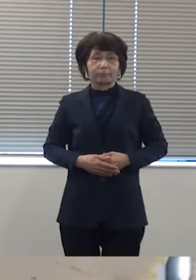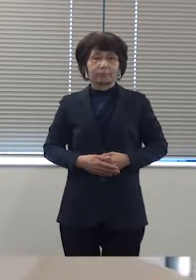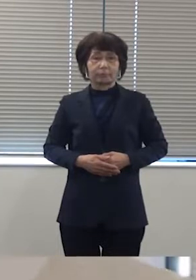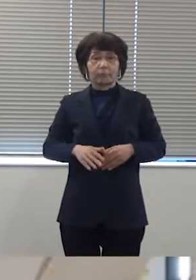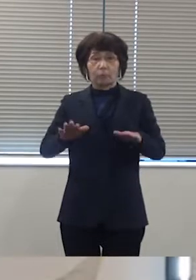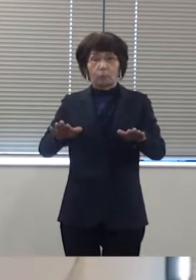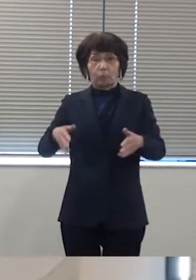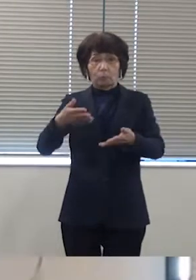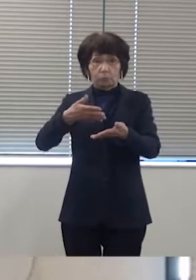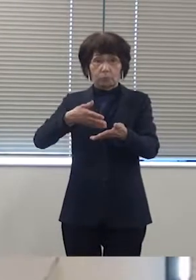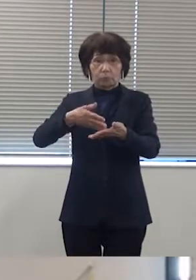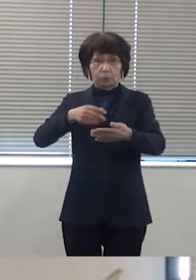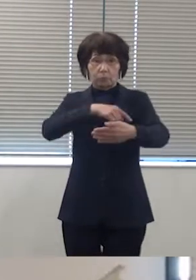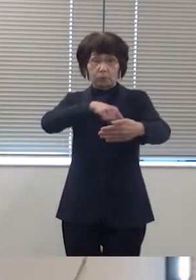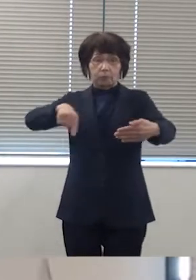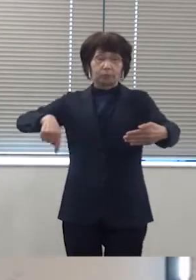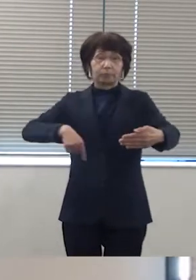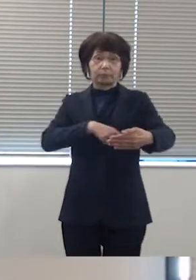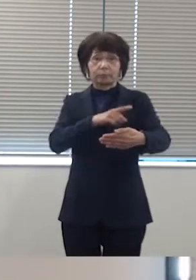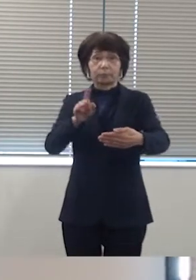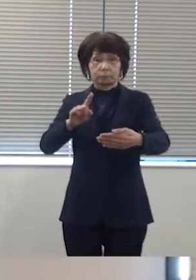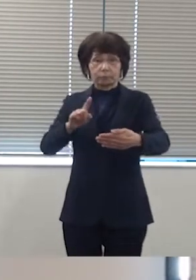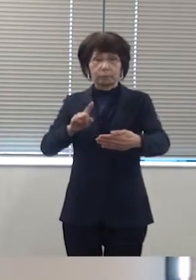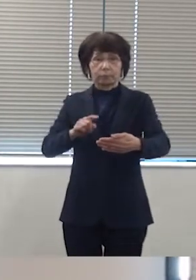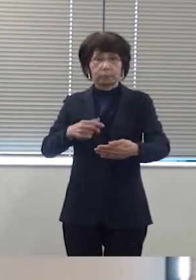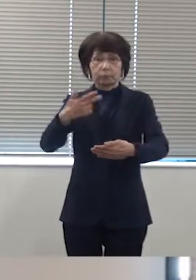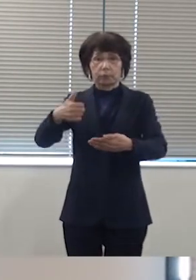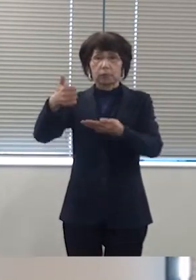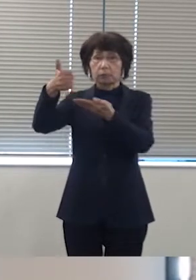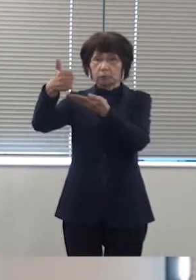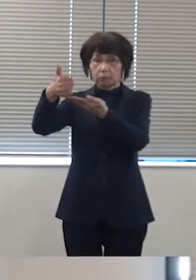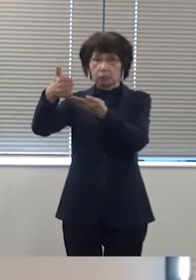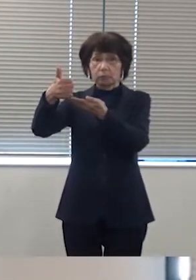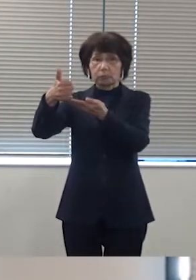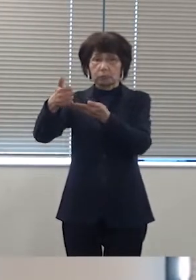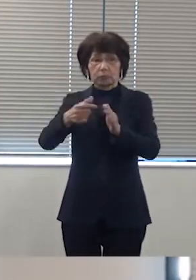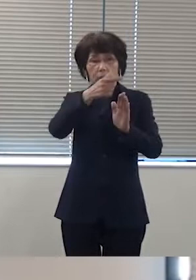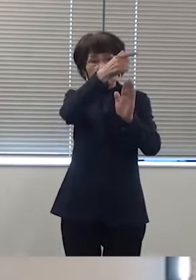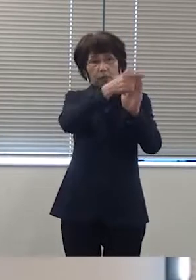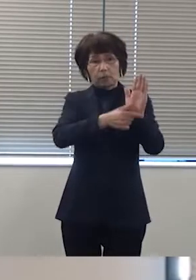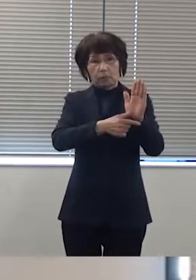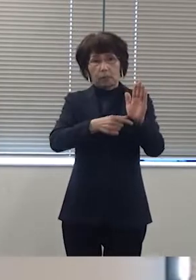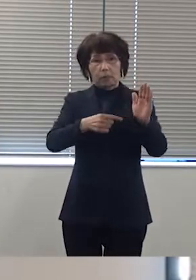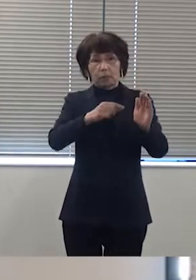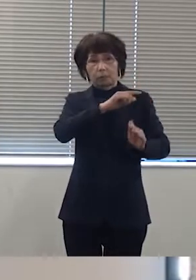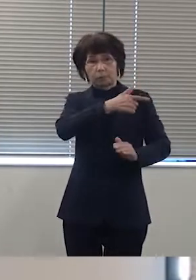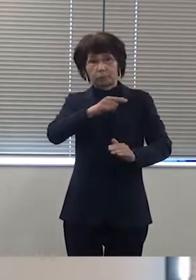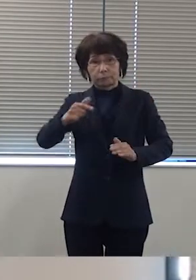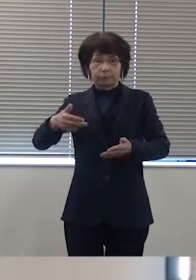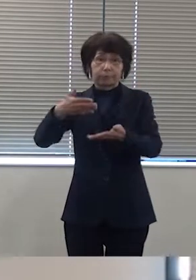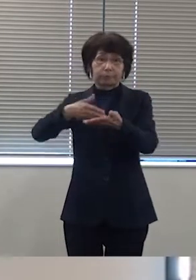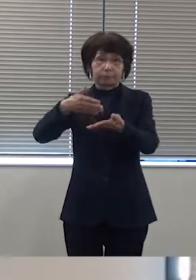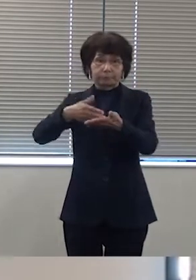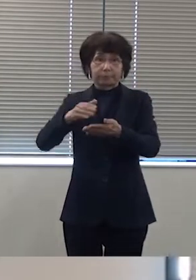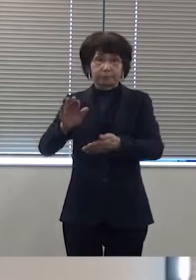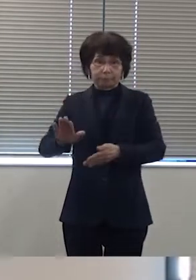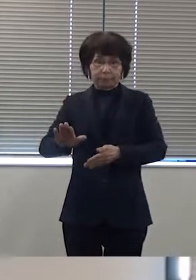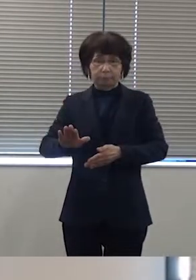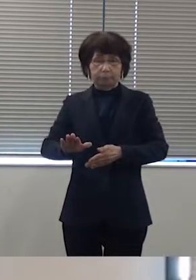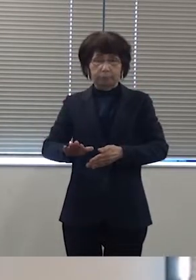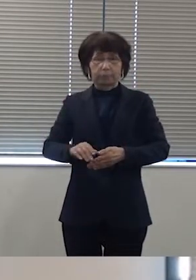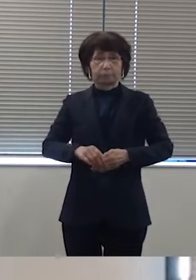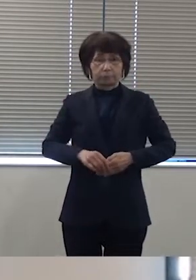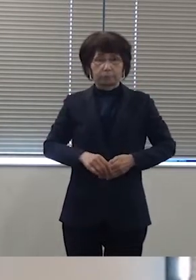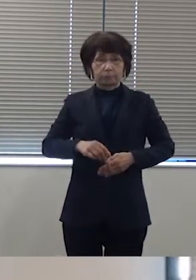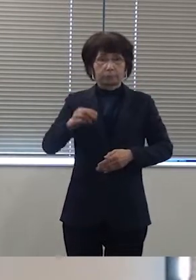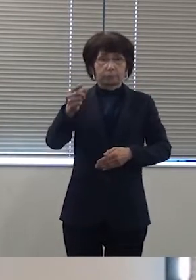では今日の説明ですが、最初に市長の方からお示ししておりますテーマについての説明をさせていただきます。今回テーマ